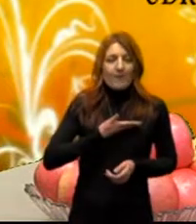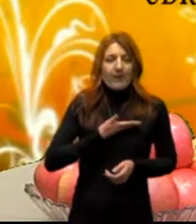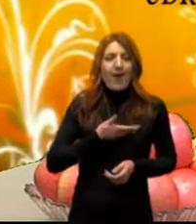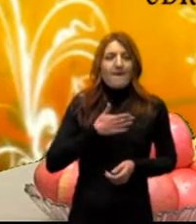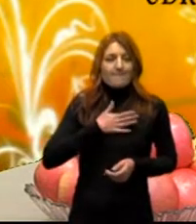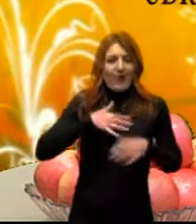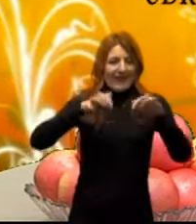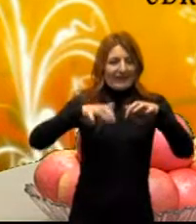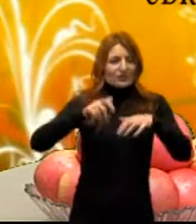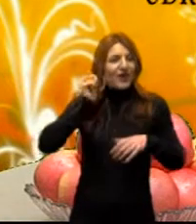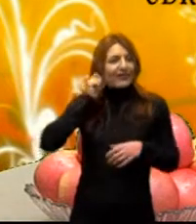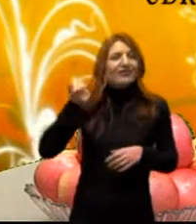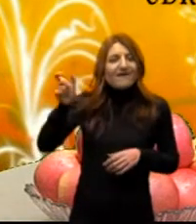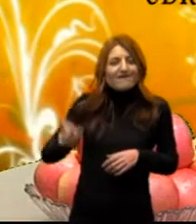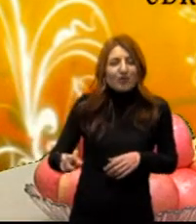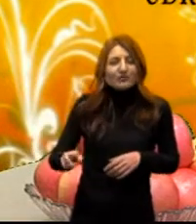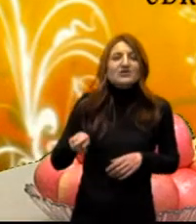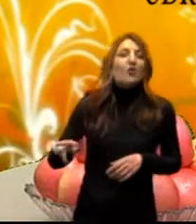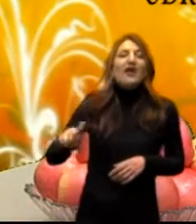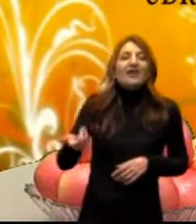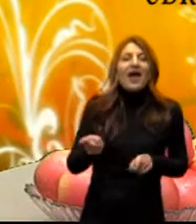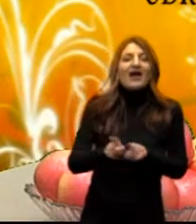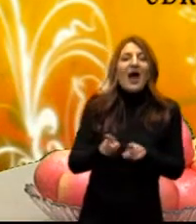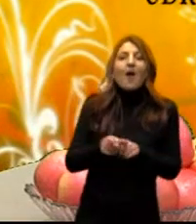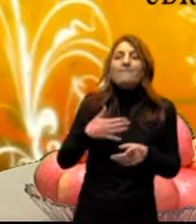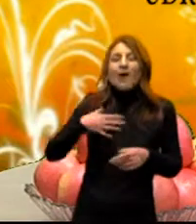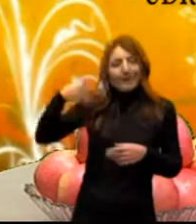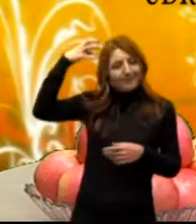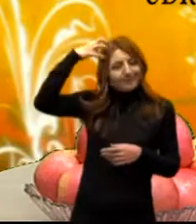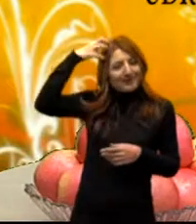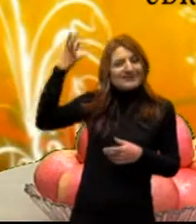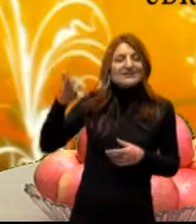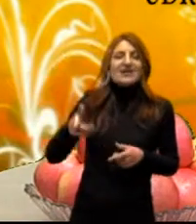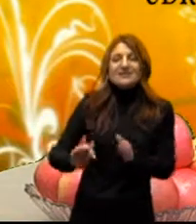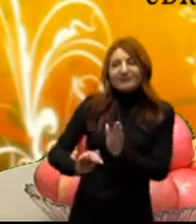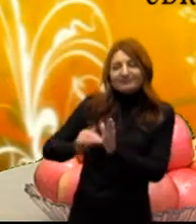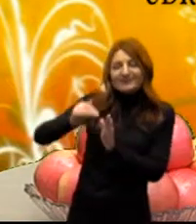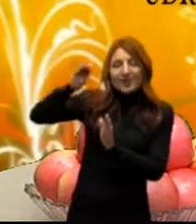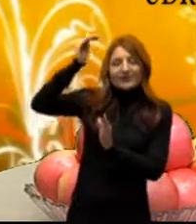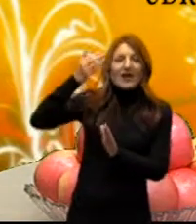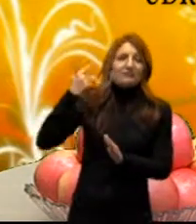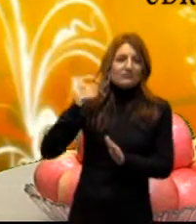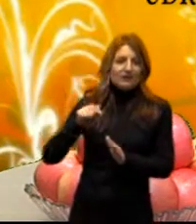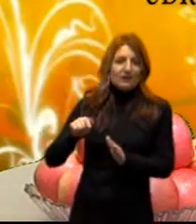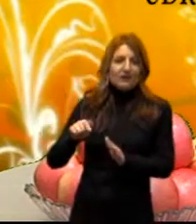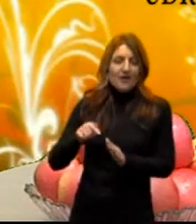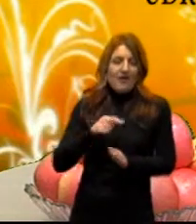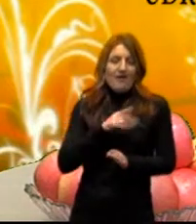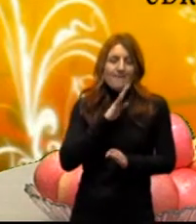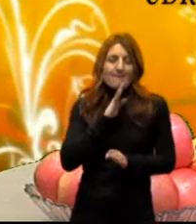moja kišna djevojčica svojevrsni je dnevnik princezina odrastanja čije je dijelove